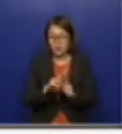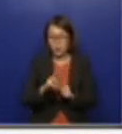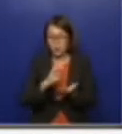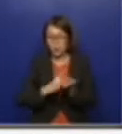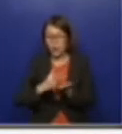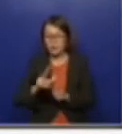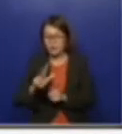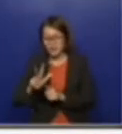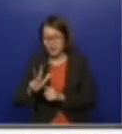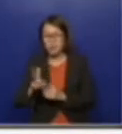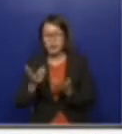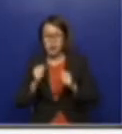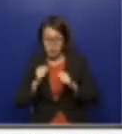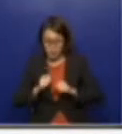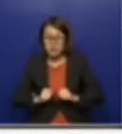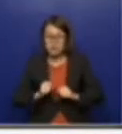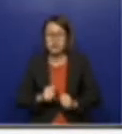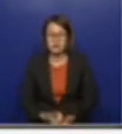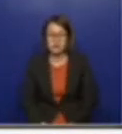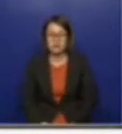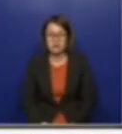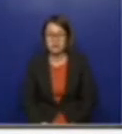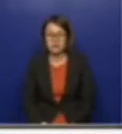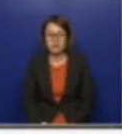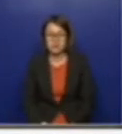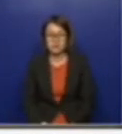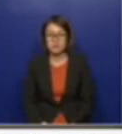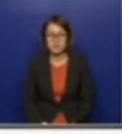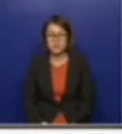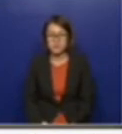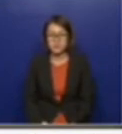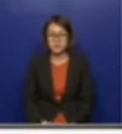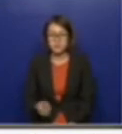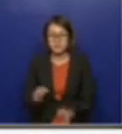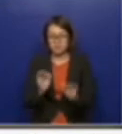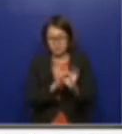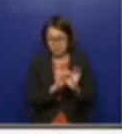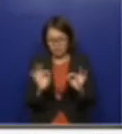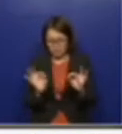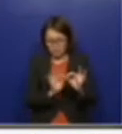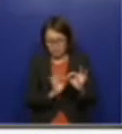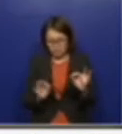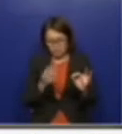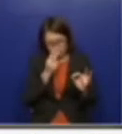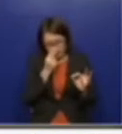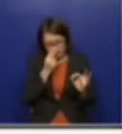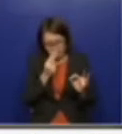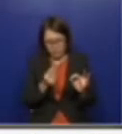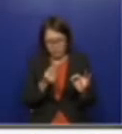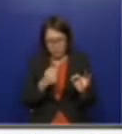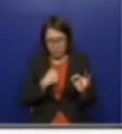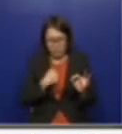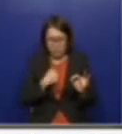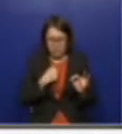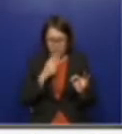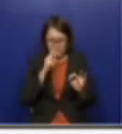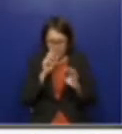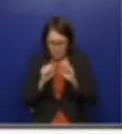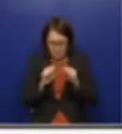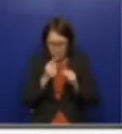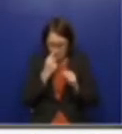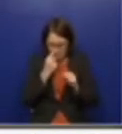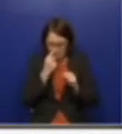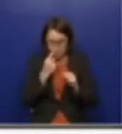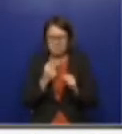ติกฎหมายนะครับเพราะว่าตัวร่างเองก็เท่าที่ดูนะครับผมเห็นหลายเรื่องที่ไม่น่า